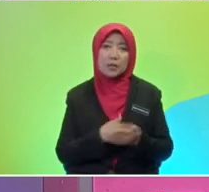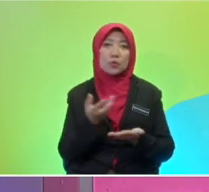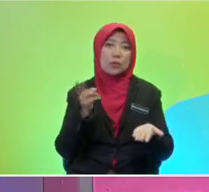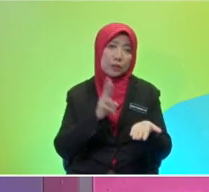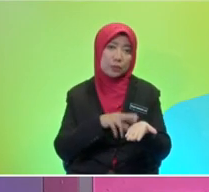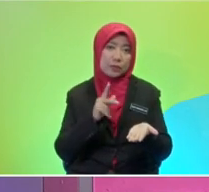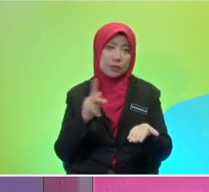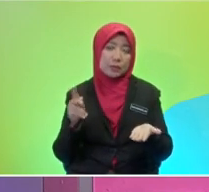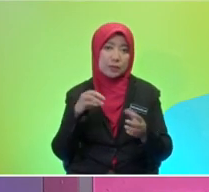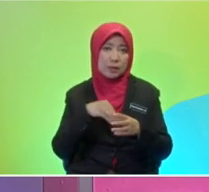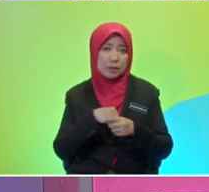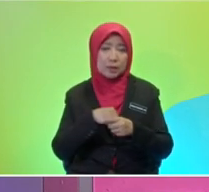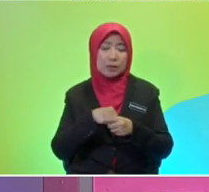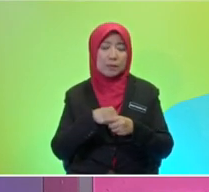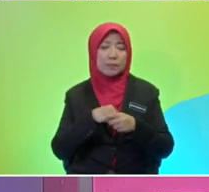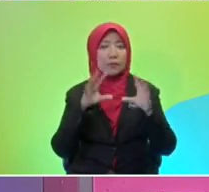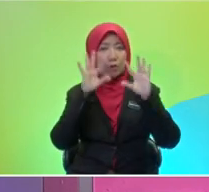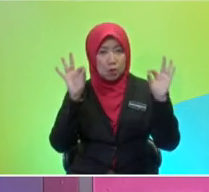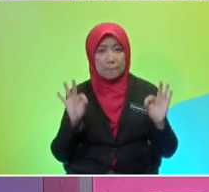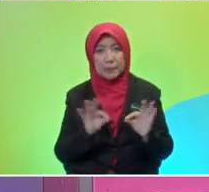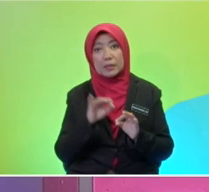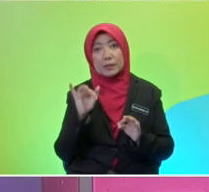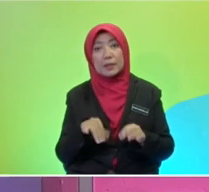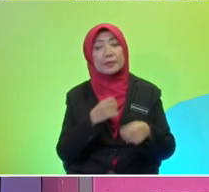kan dalam template yang disediakan